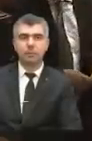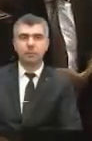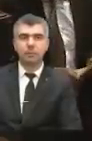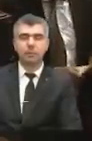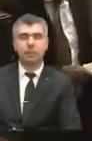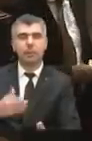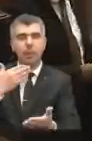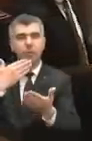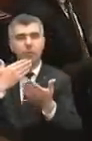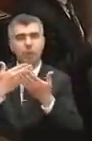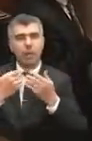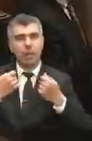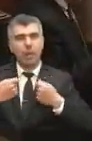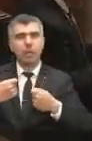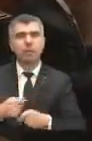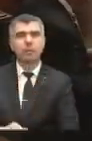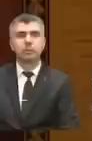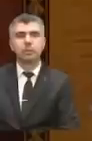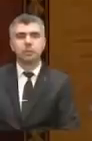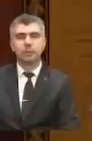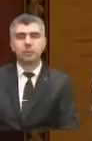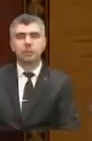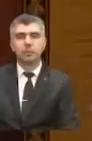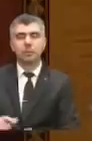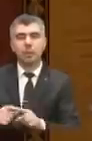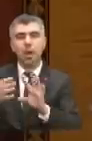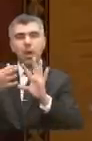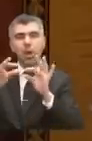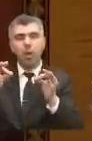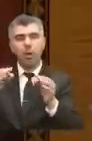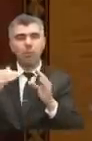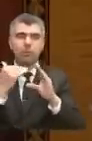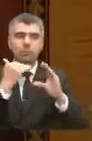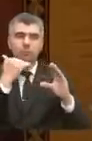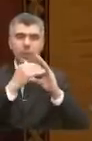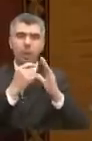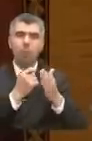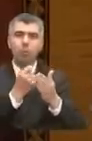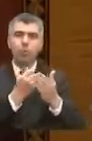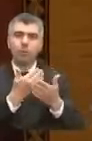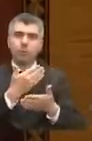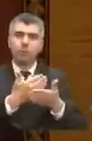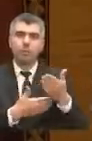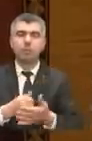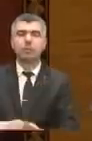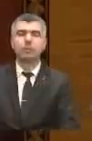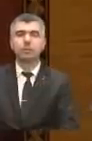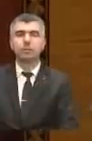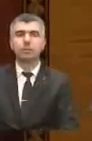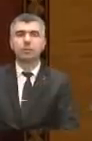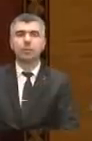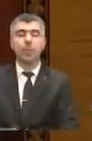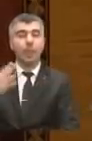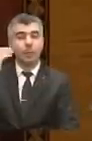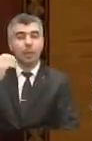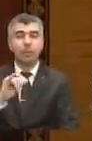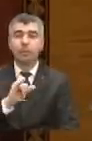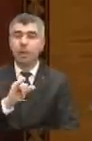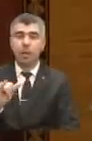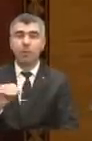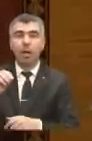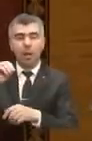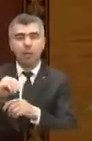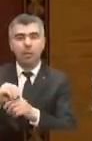شكرا سيد رئيس الكلمه التفصيليه غادي نصيفطها لكم مكتوبه لا تفوتني فرصه ايضا